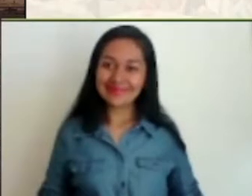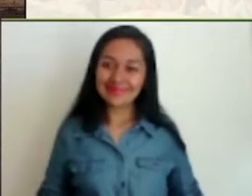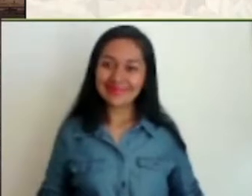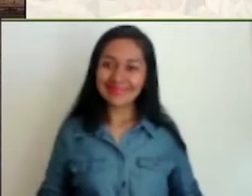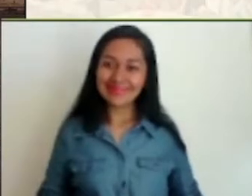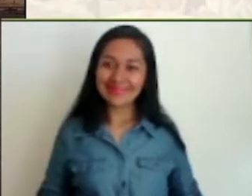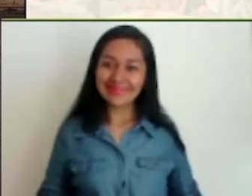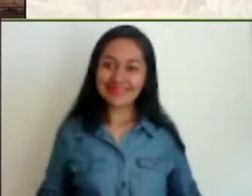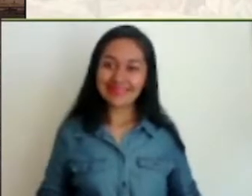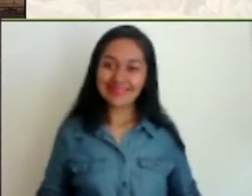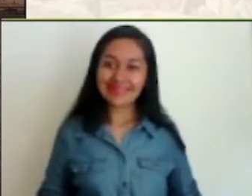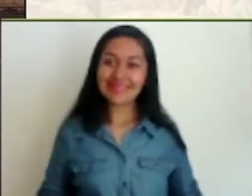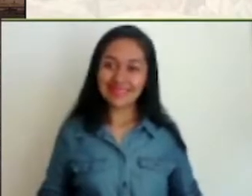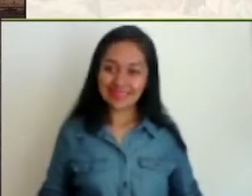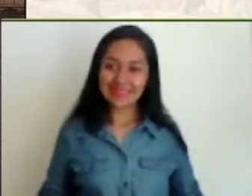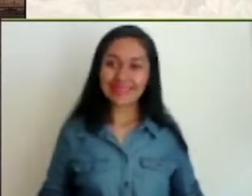quelli economici.